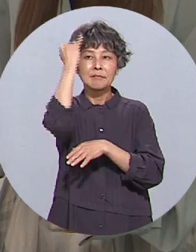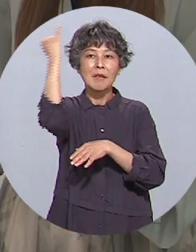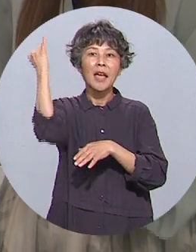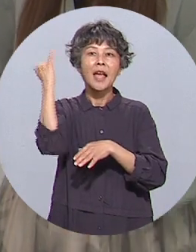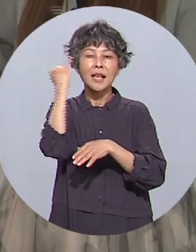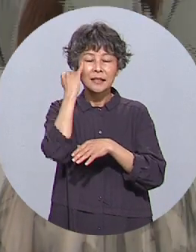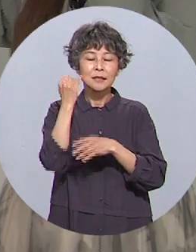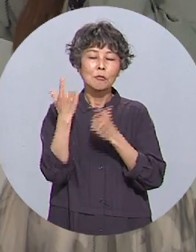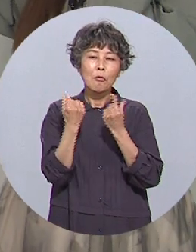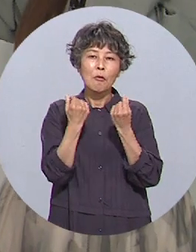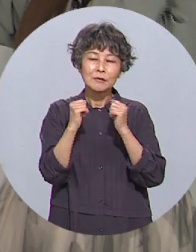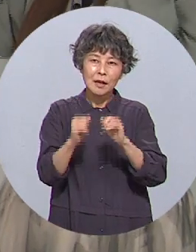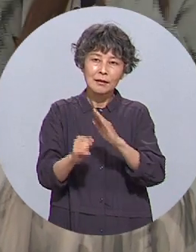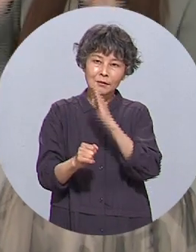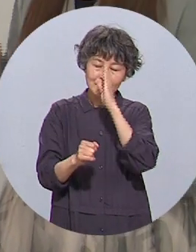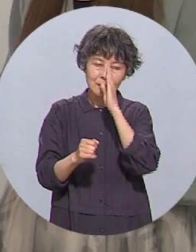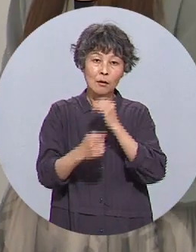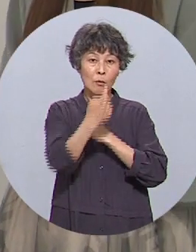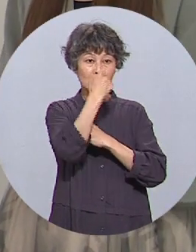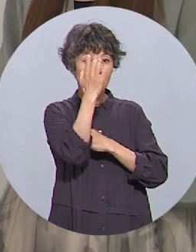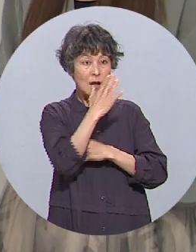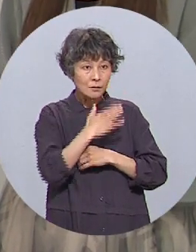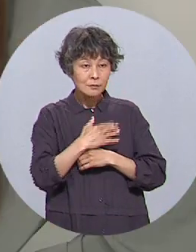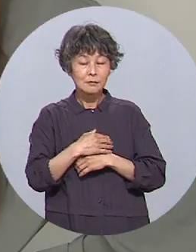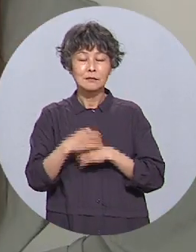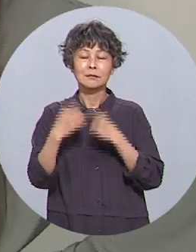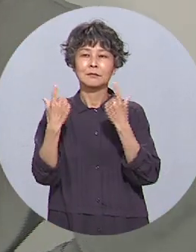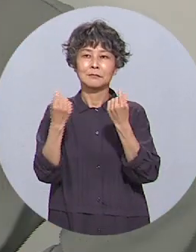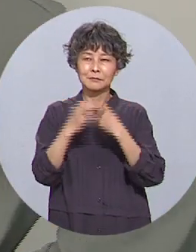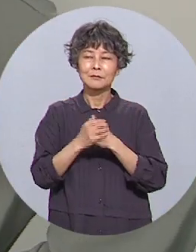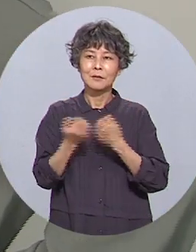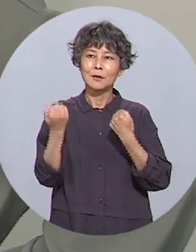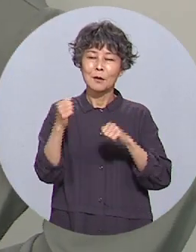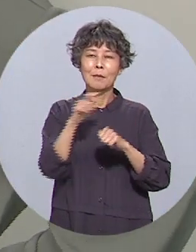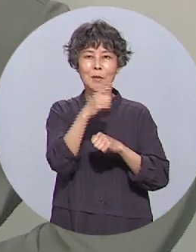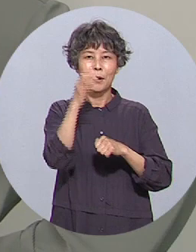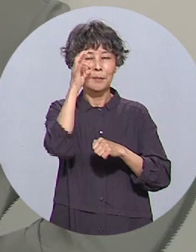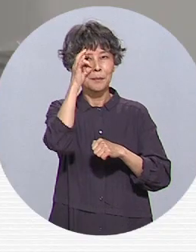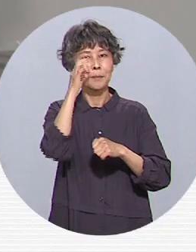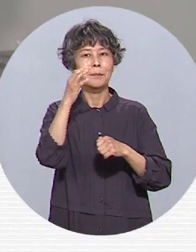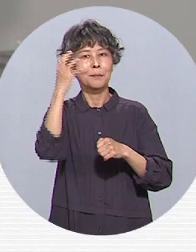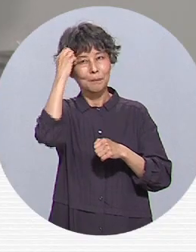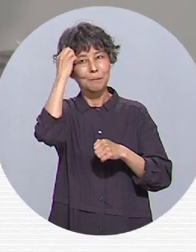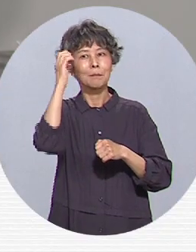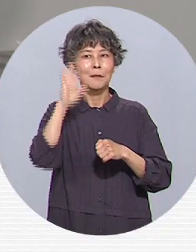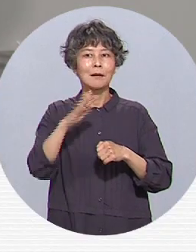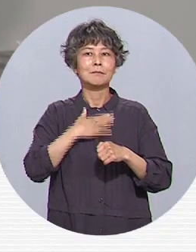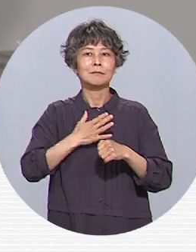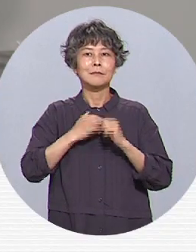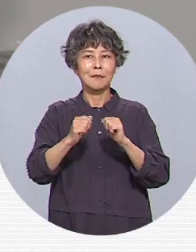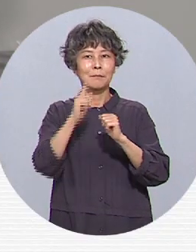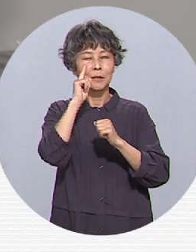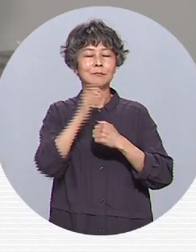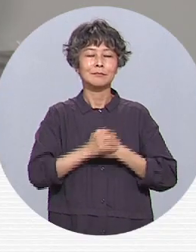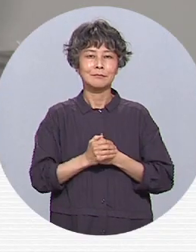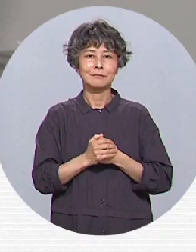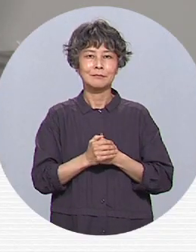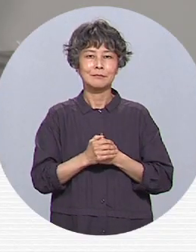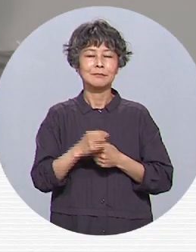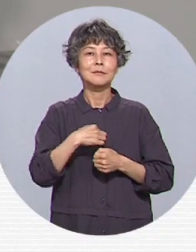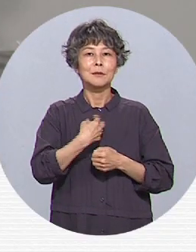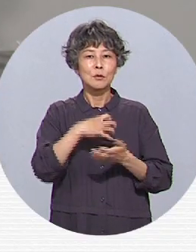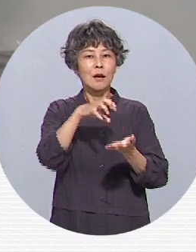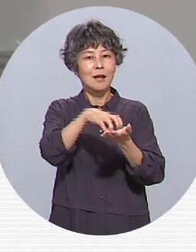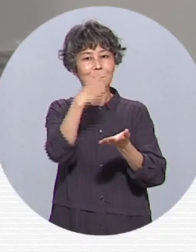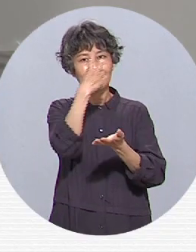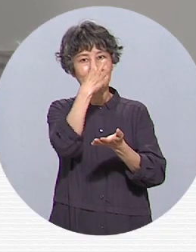にやっていただこうかと。 え、教えてくれないんですか。 はい、 まあドラマとかね、見てますから。そうですね、 鑑識官になったつもり